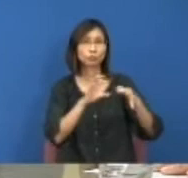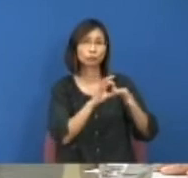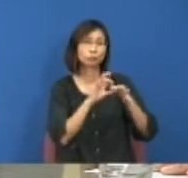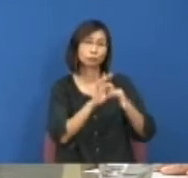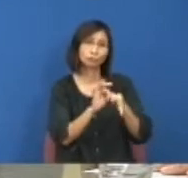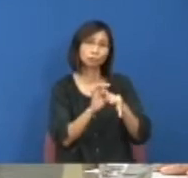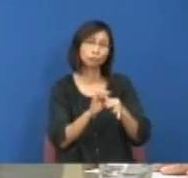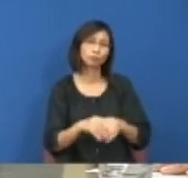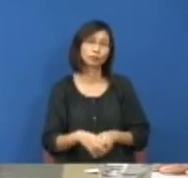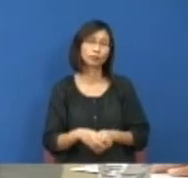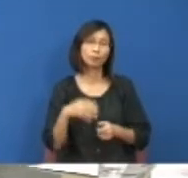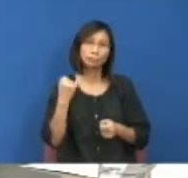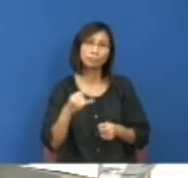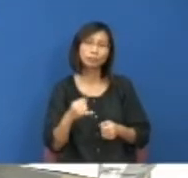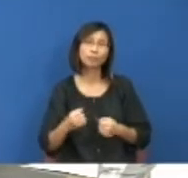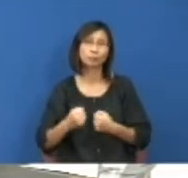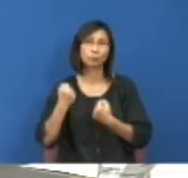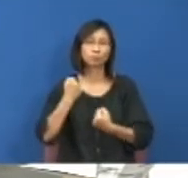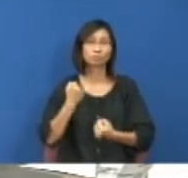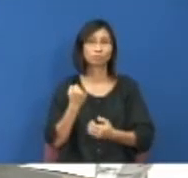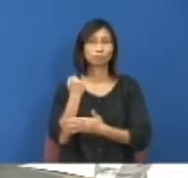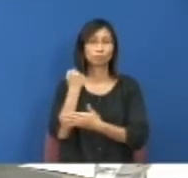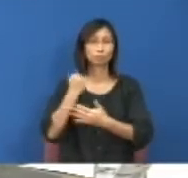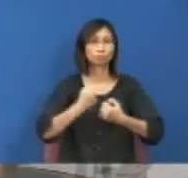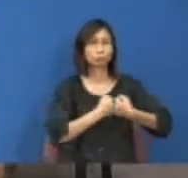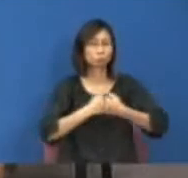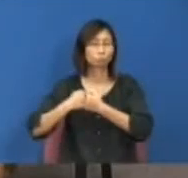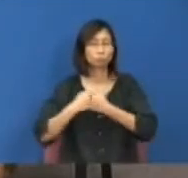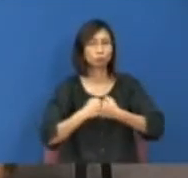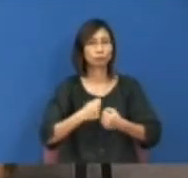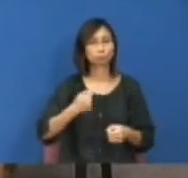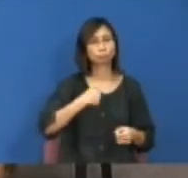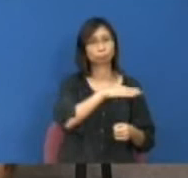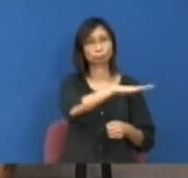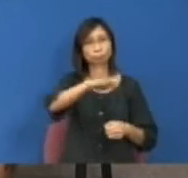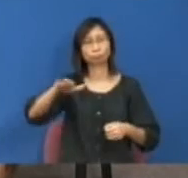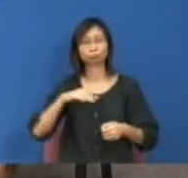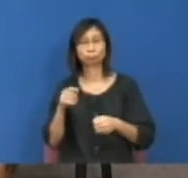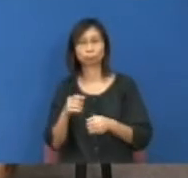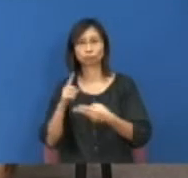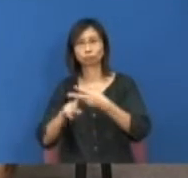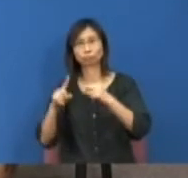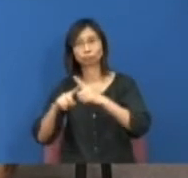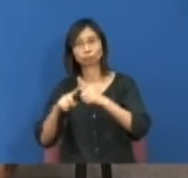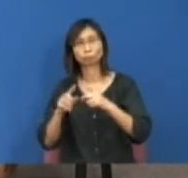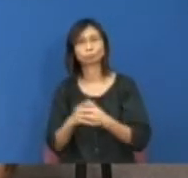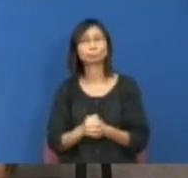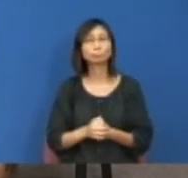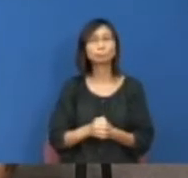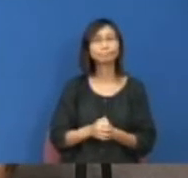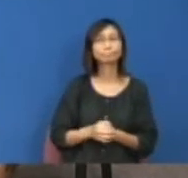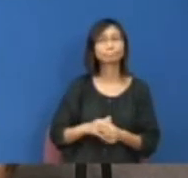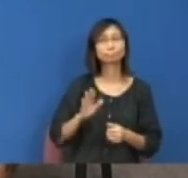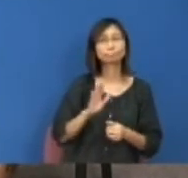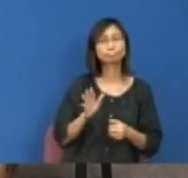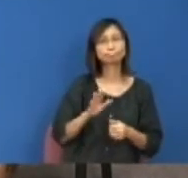爭我們而已，是不是？這個就是個關鍵。如果你不從這個角度去看民主運動，是沒有辦法